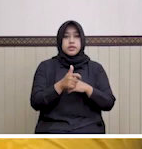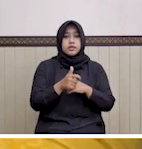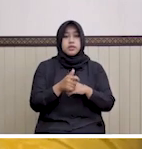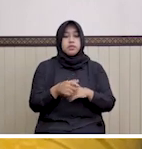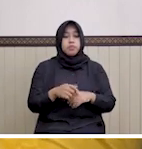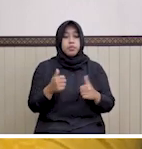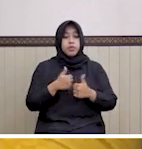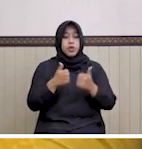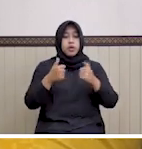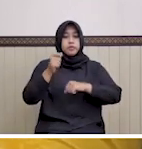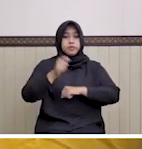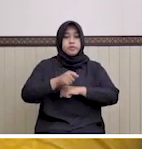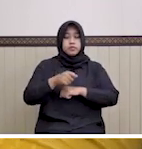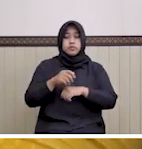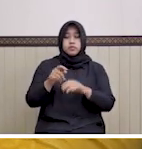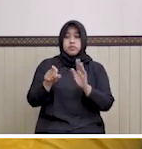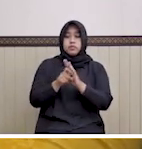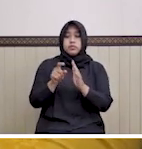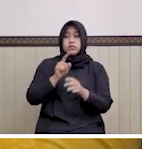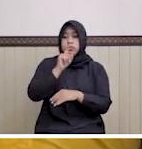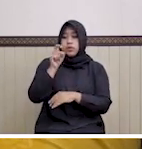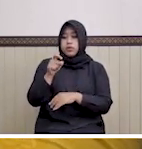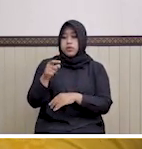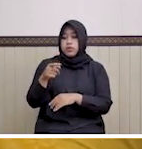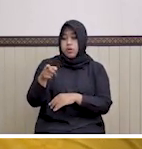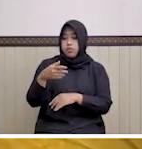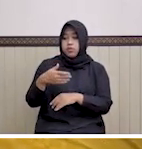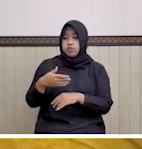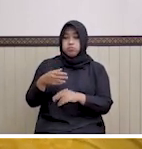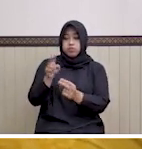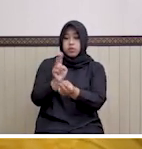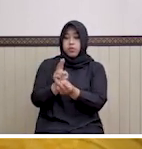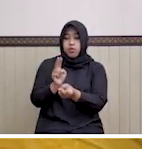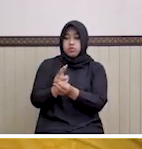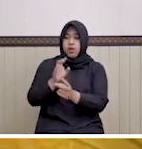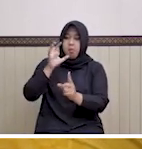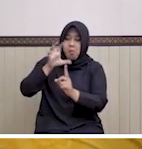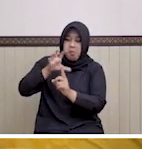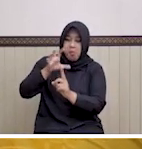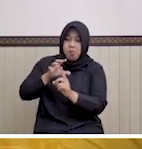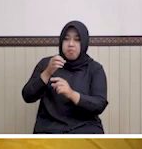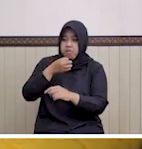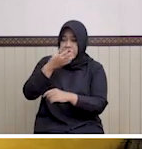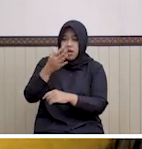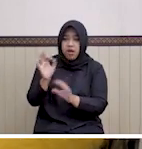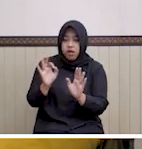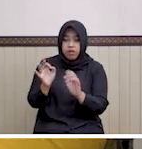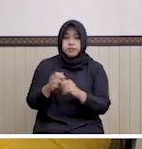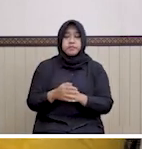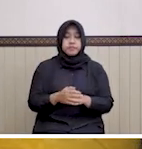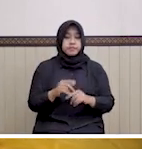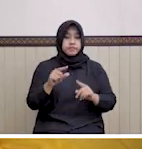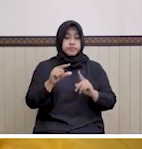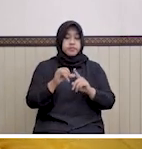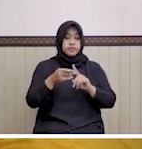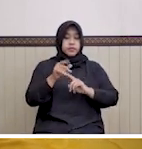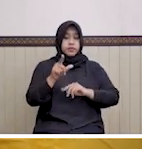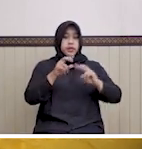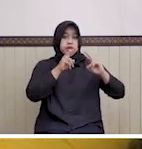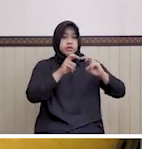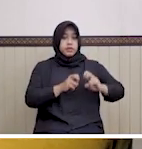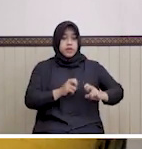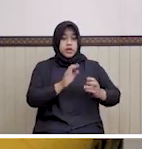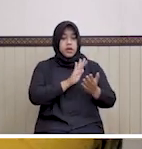misalkan ada pertanyaan diperkosa kau tidak berteriak Nah itu menjelaskannya Seperti apa ya gitu nah dengan profile assesment itu